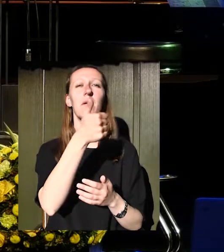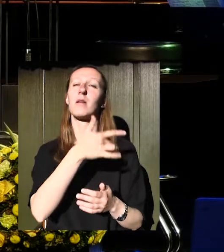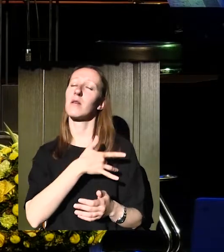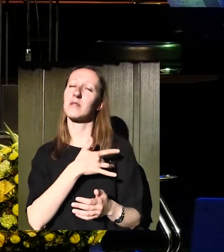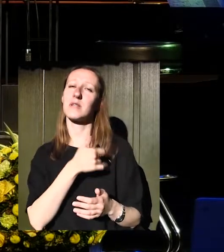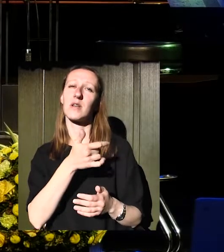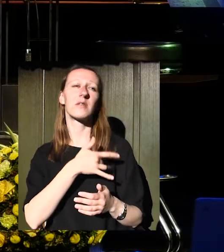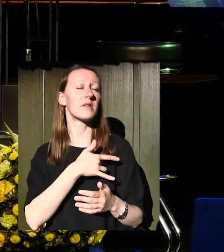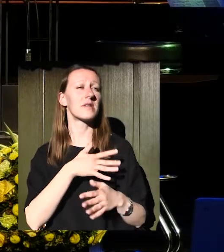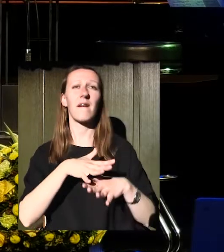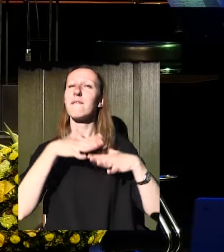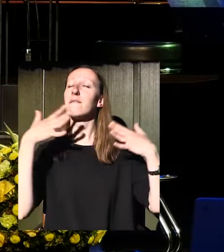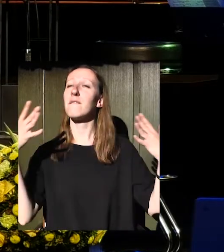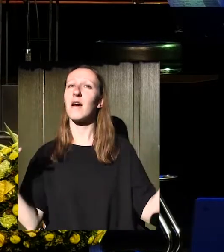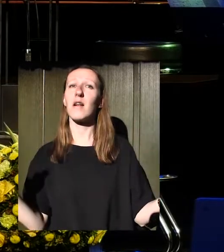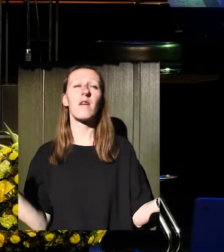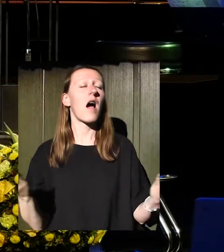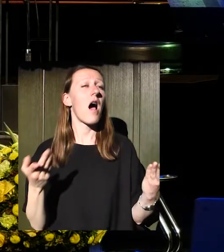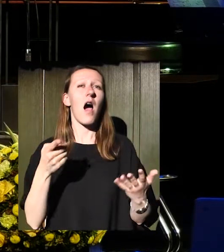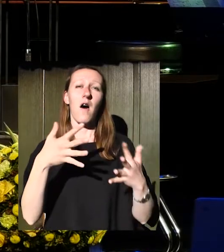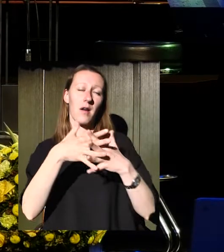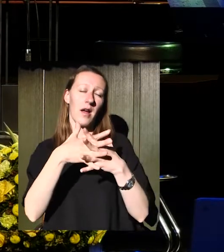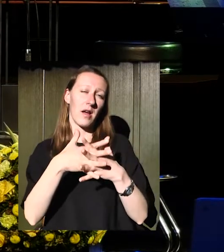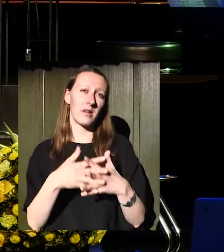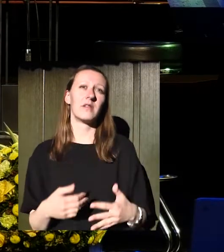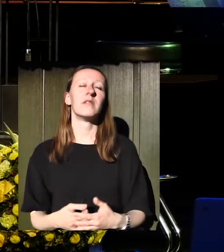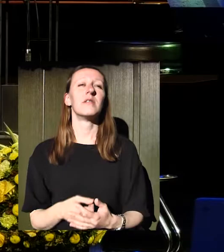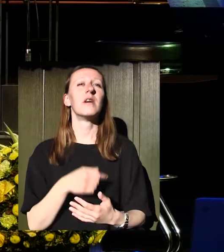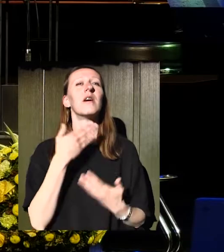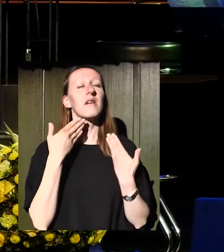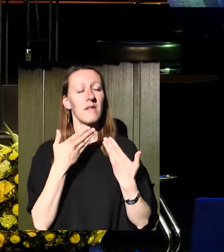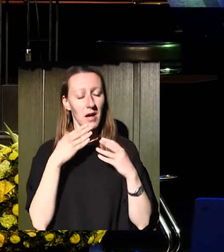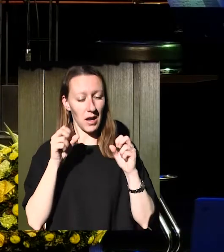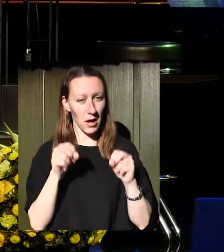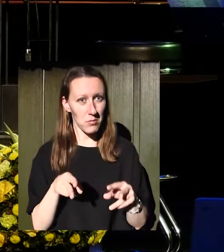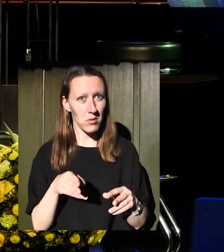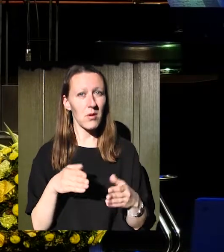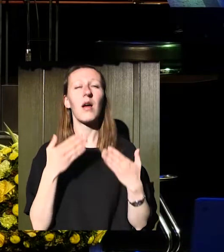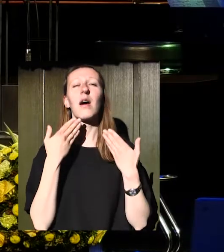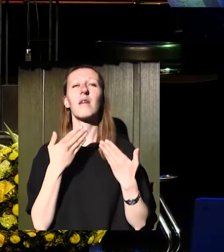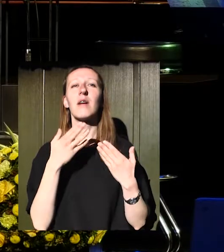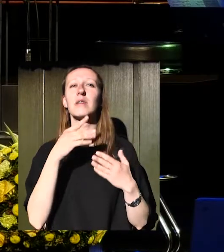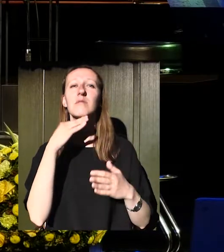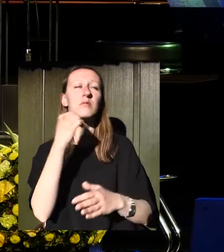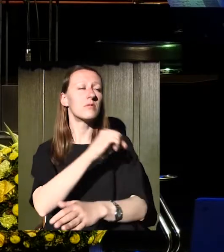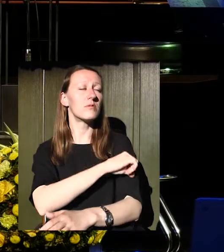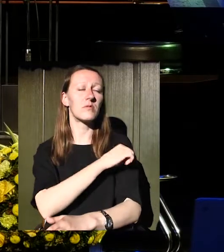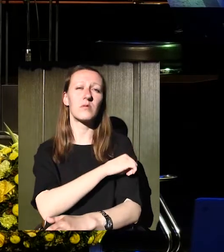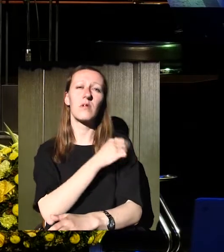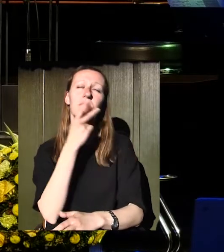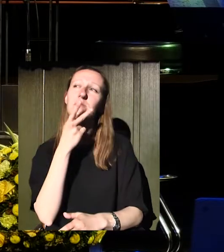lì c'è un cuore grande, grande come la città. Grazie Pola per i